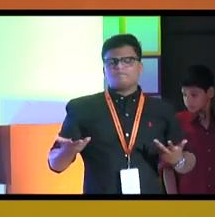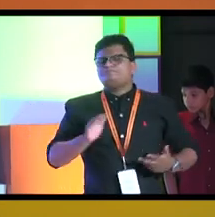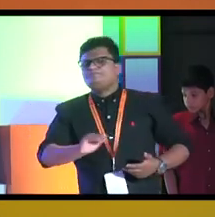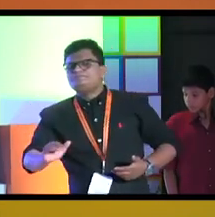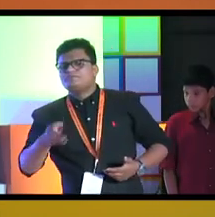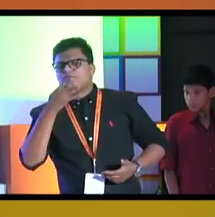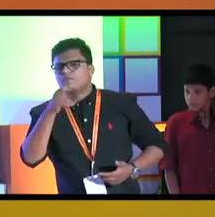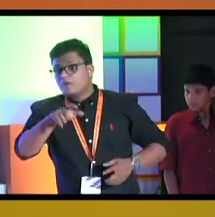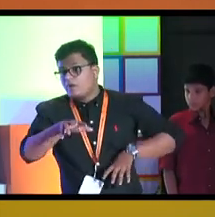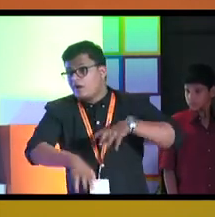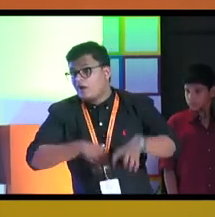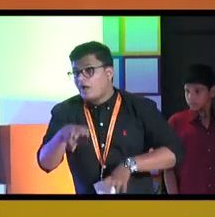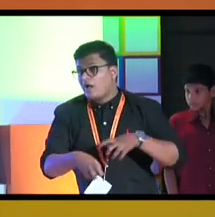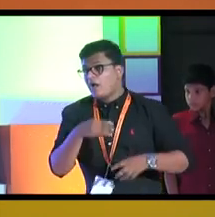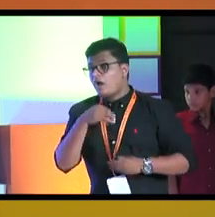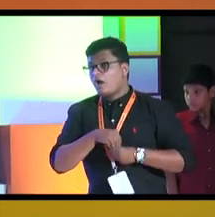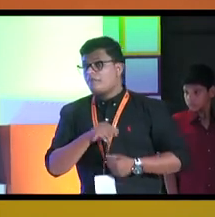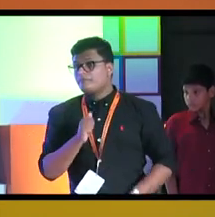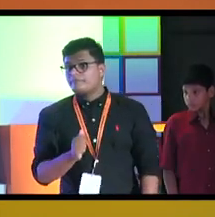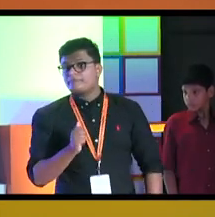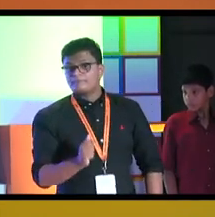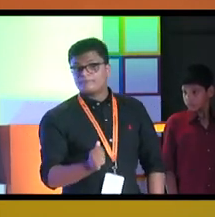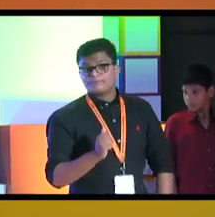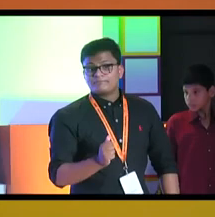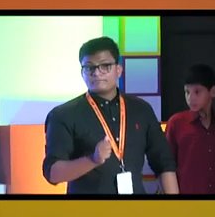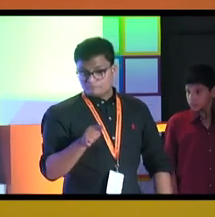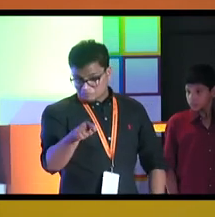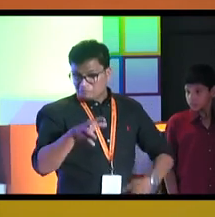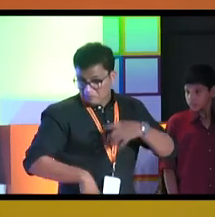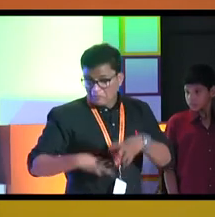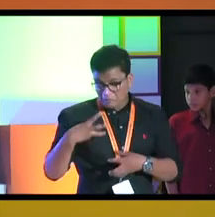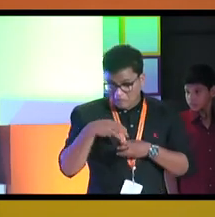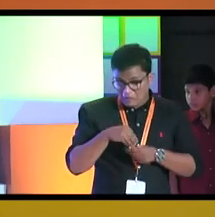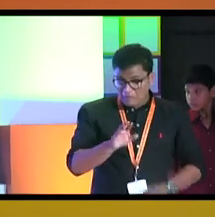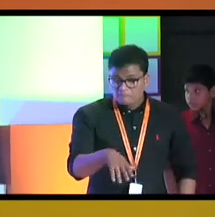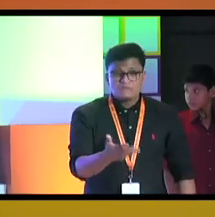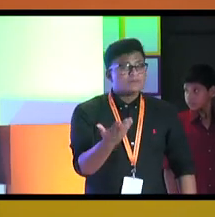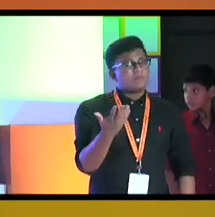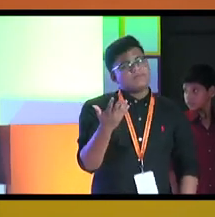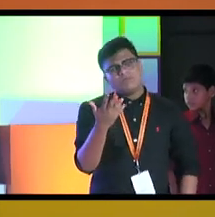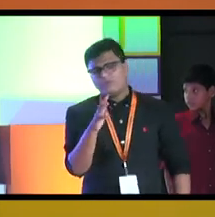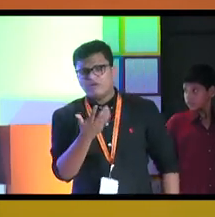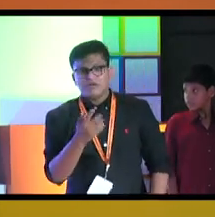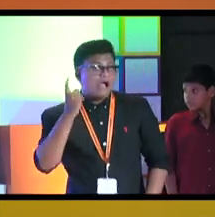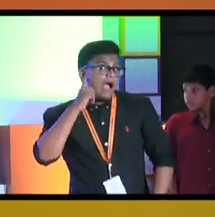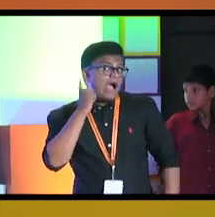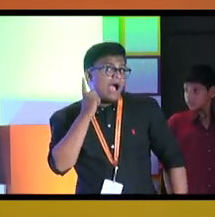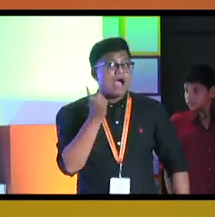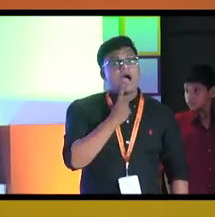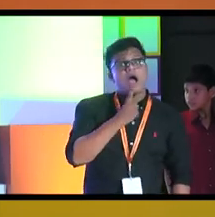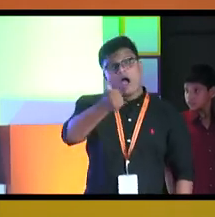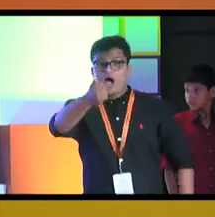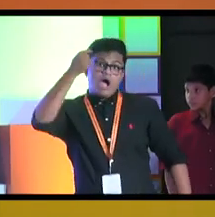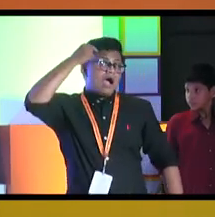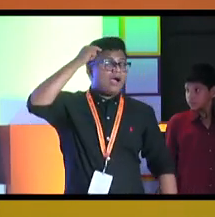किस जानवर में ये गुण होते हैं, किस जानवर में ये गुण होते हैं. सुनने और सूंघने की ताकत बहुत ज़्यादा होती है और याददाश्त बहुत